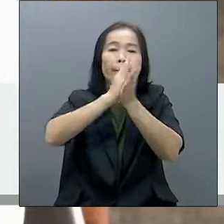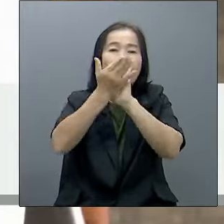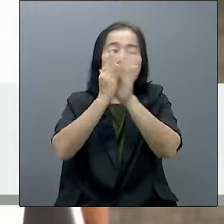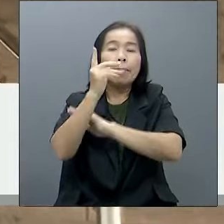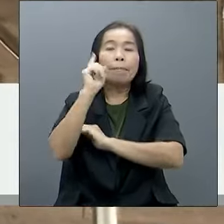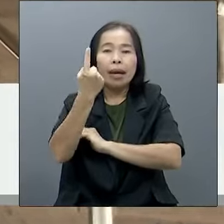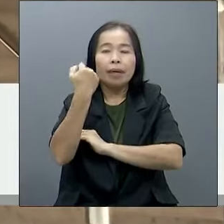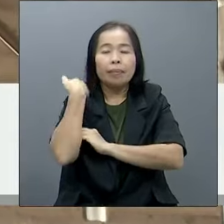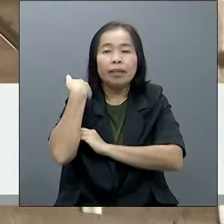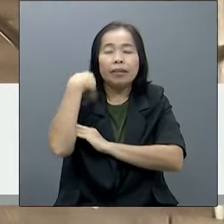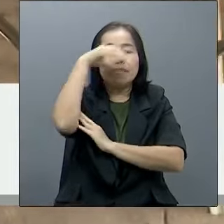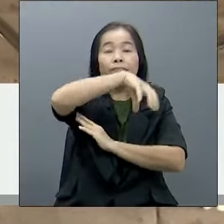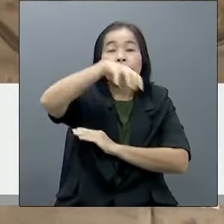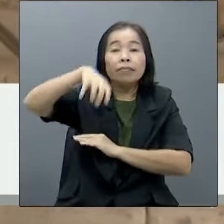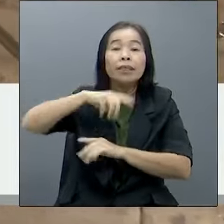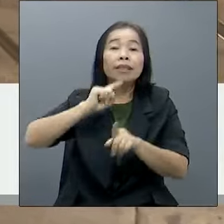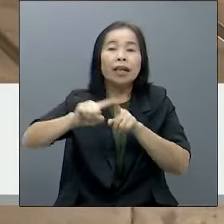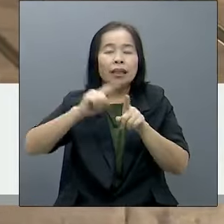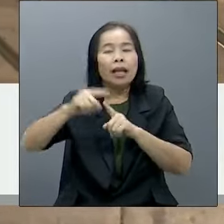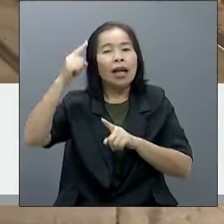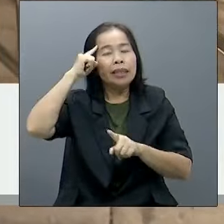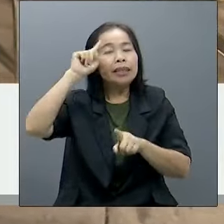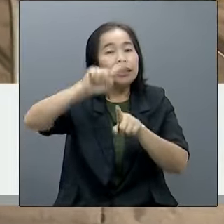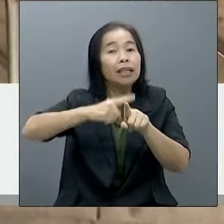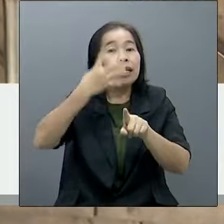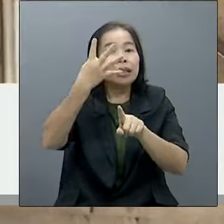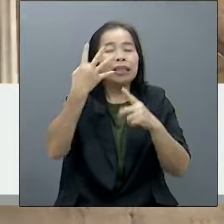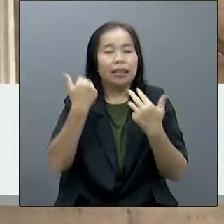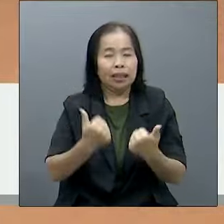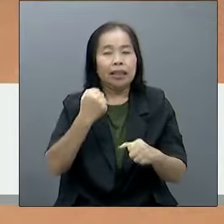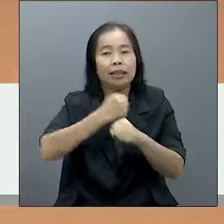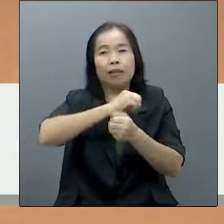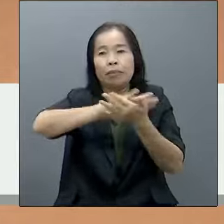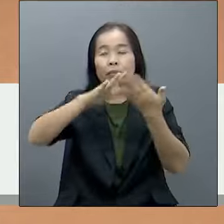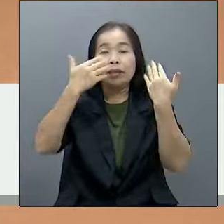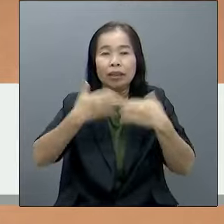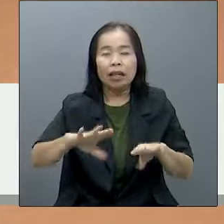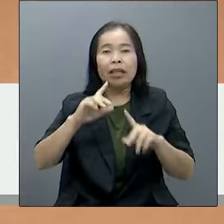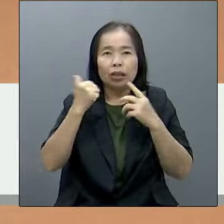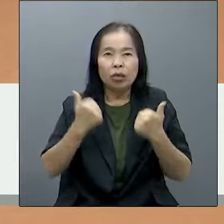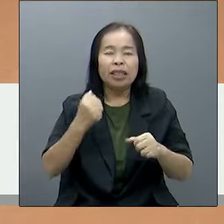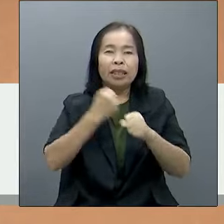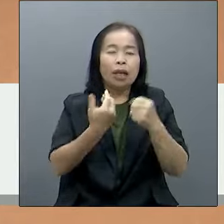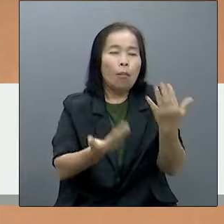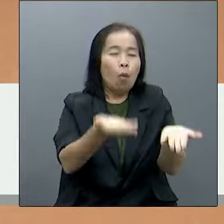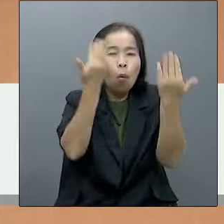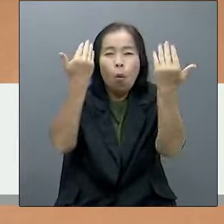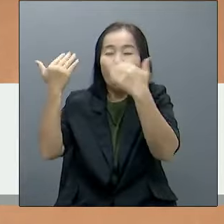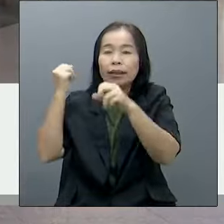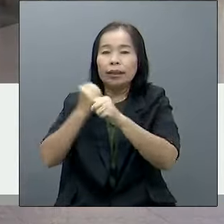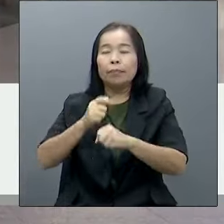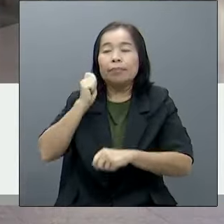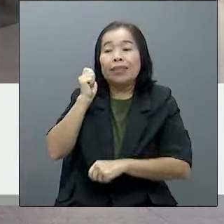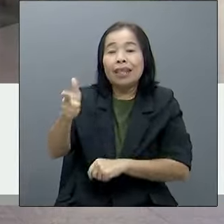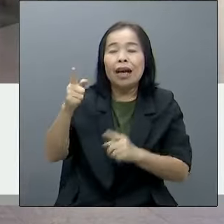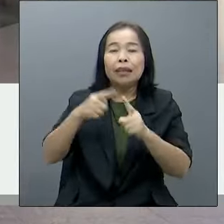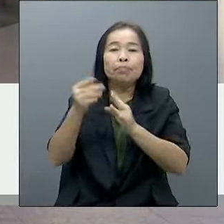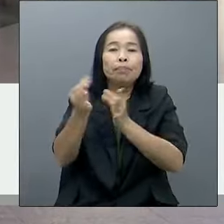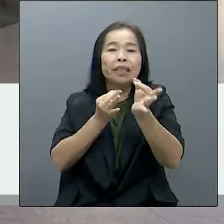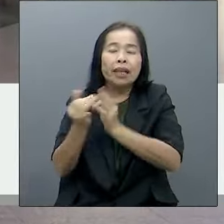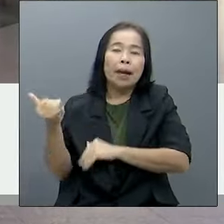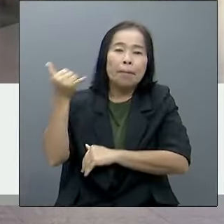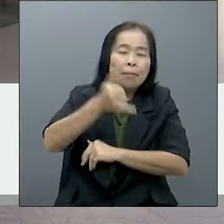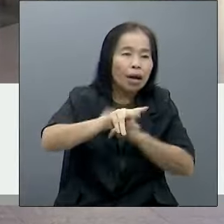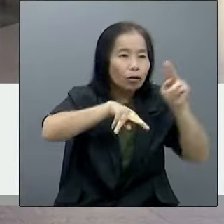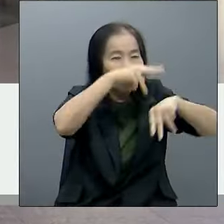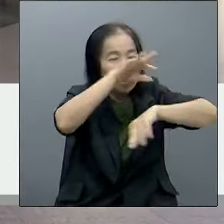คาดวาเมศายนนี้จะดีขึ้นนะคะตอนนี้อยู่ในชวของการ Renovateกำลงจะจ้างที่ปรกษาคดวาสักปีครึ่ก็ค